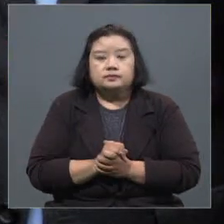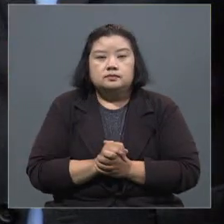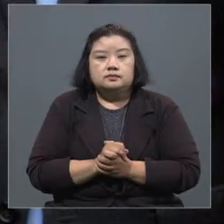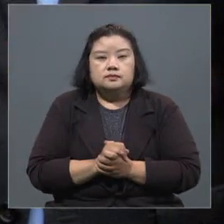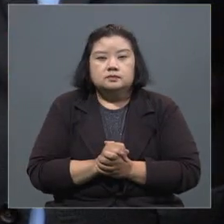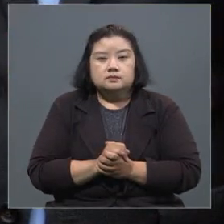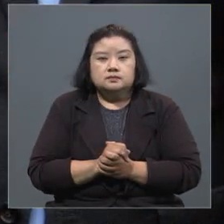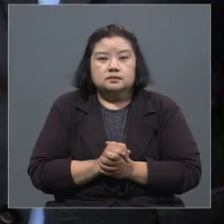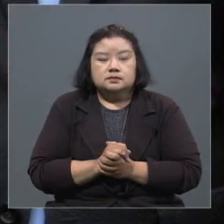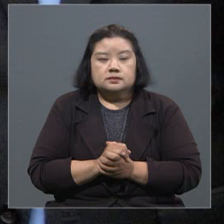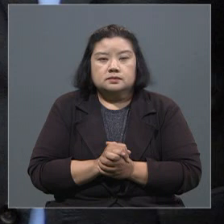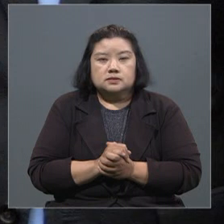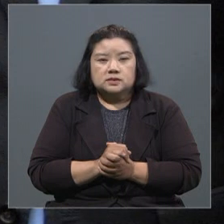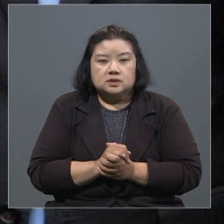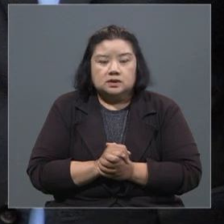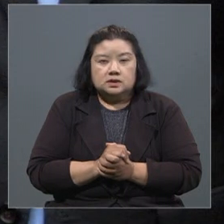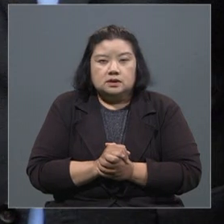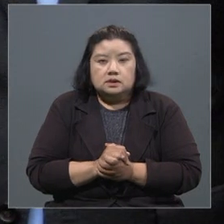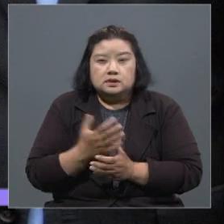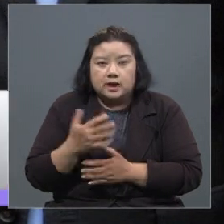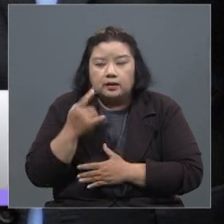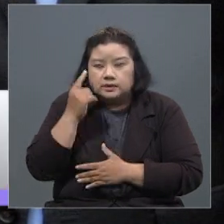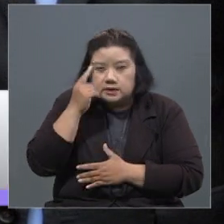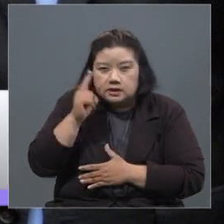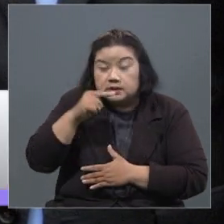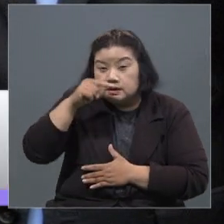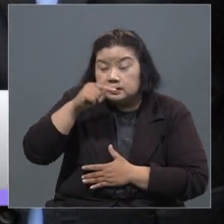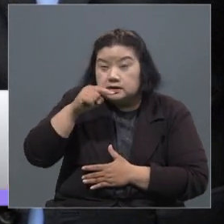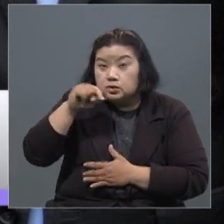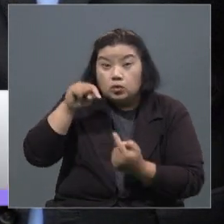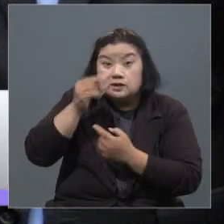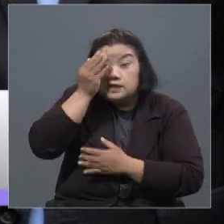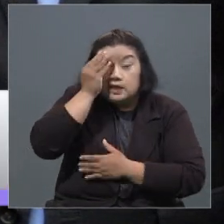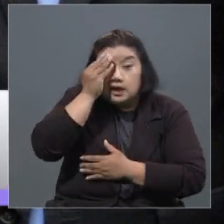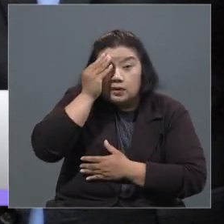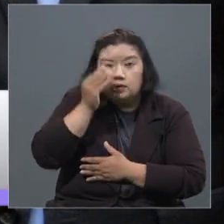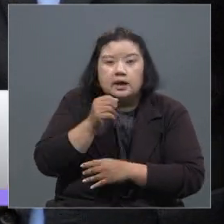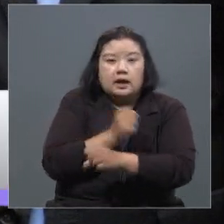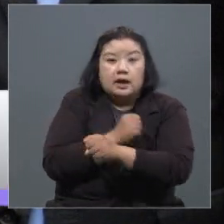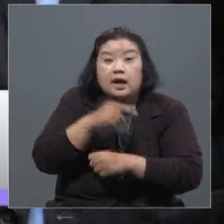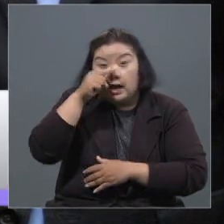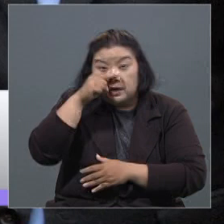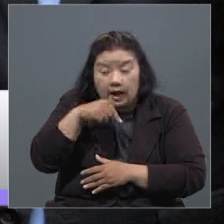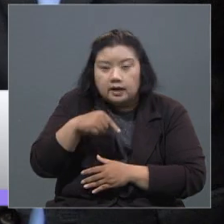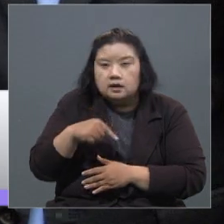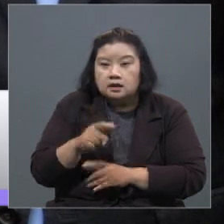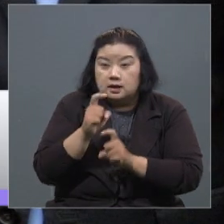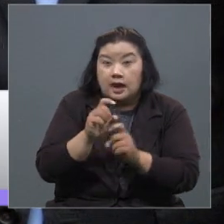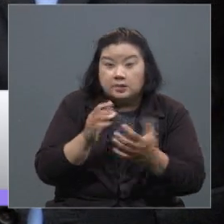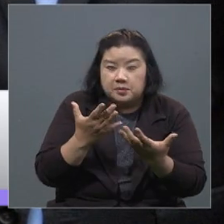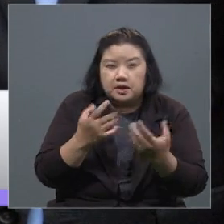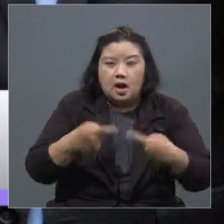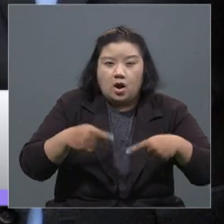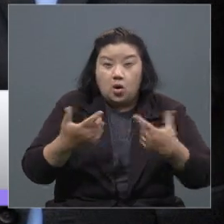ไปดูว่าส่วนไหนที่เราสามารถเอาคนของเราไปอยู่ได้มันจะเป็นพื้นที่สีเขียวที่ไม่มีการ